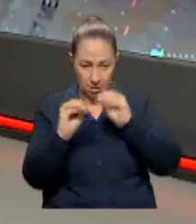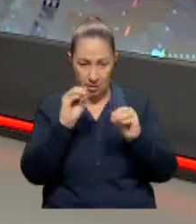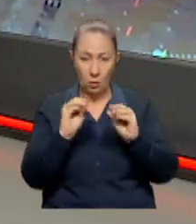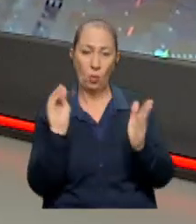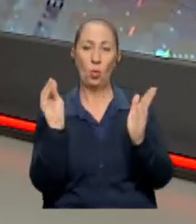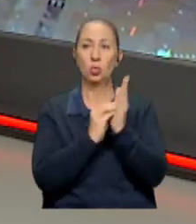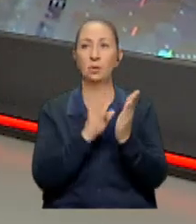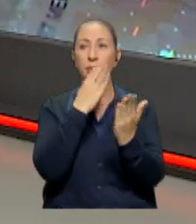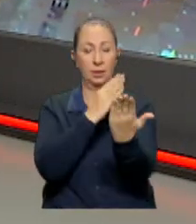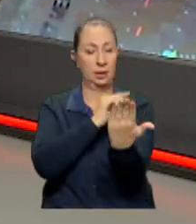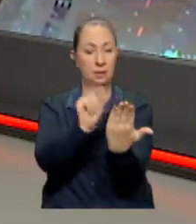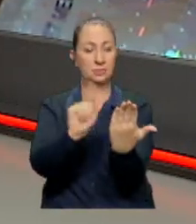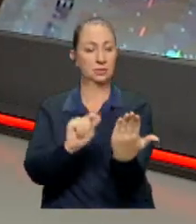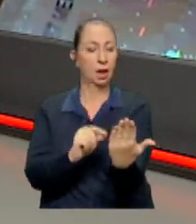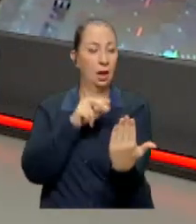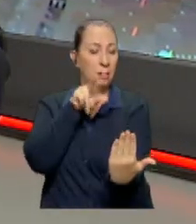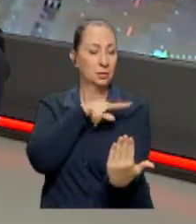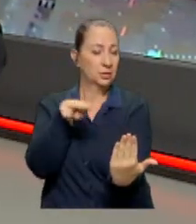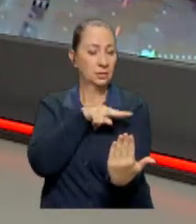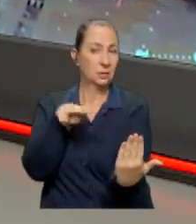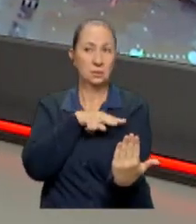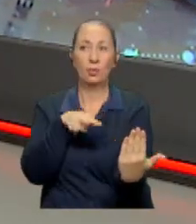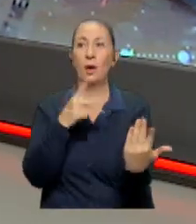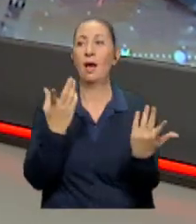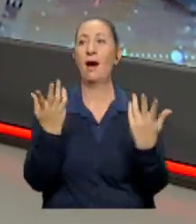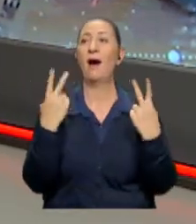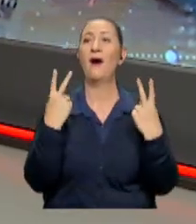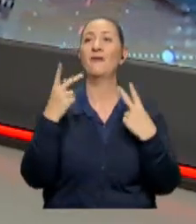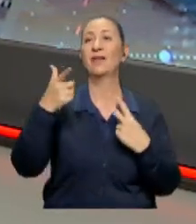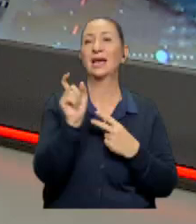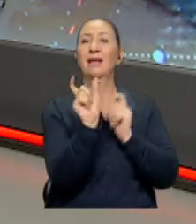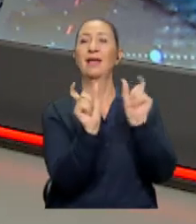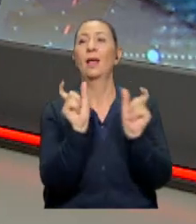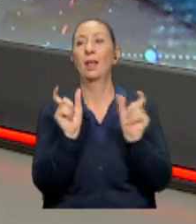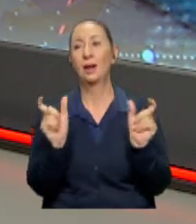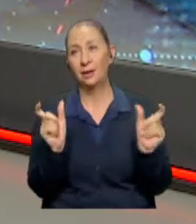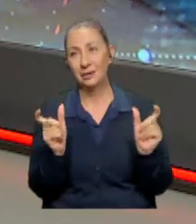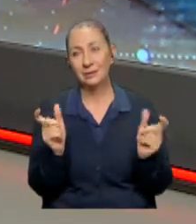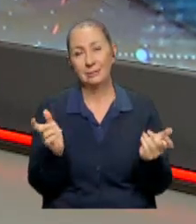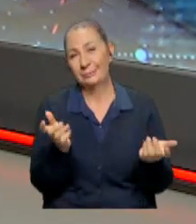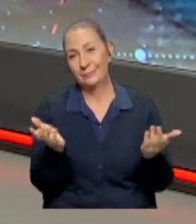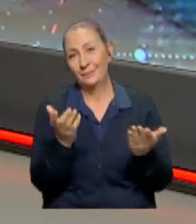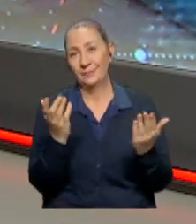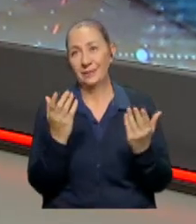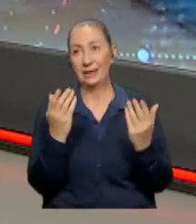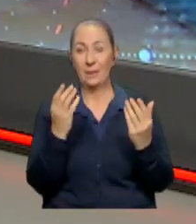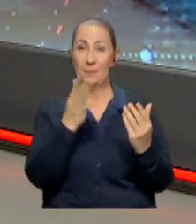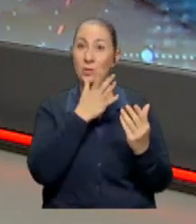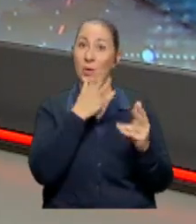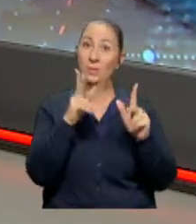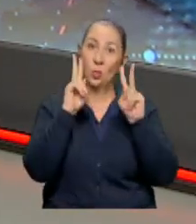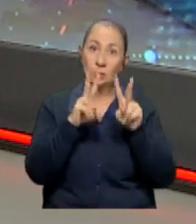diye önüne yazılmış. Böyle fiyakalı işte. Ne bileyim, entelektüel görünsün filan